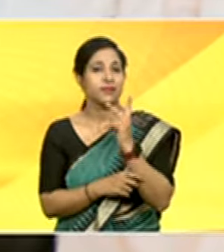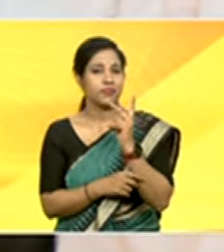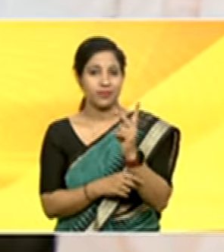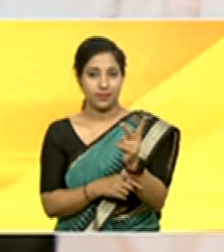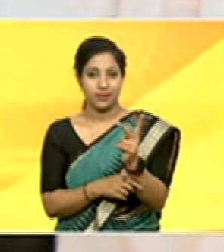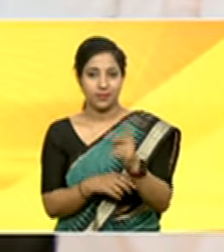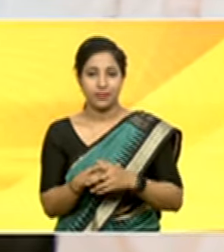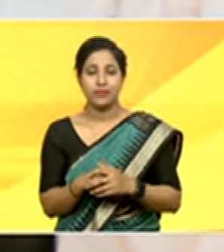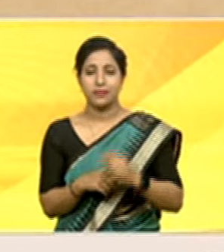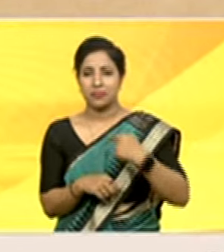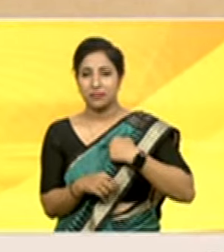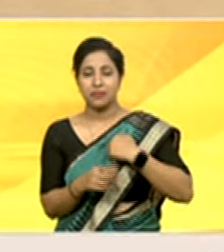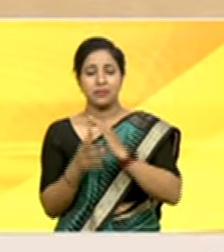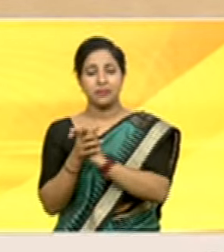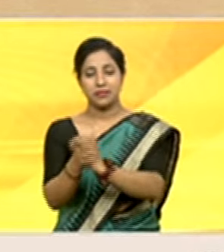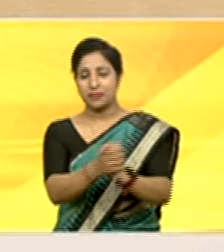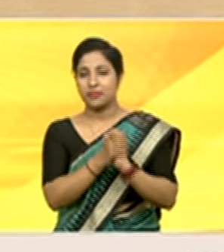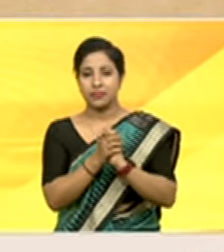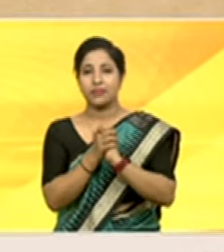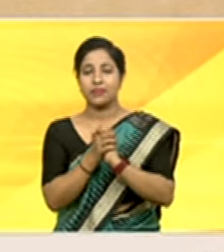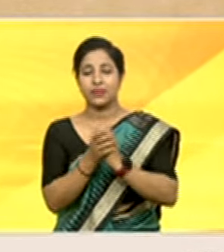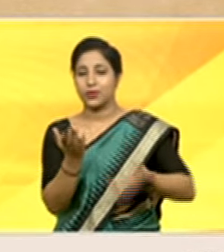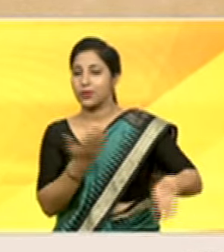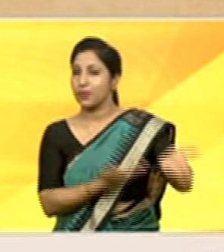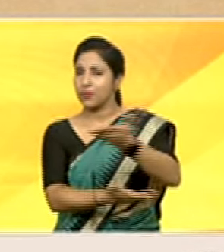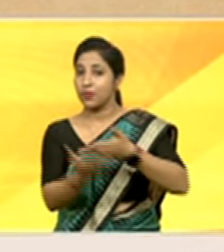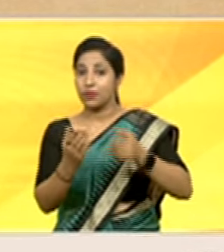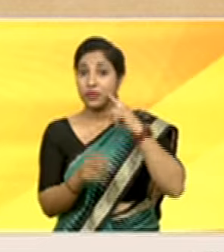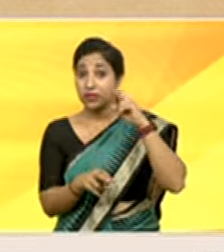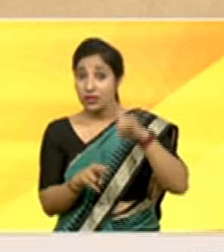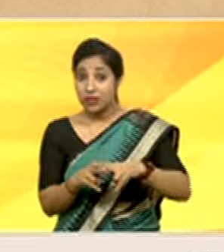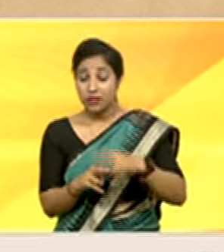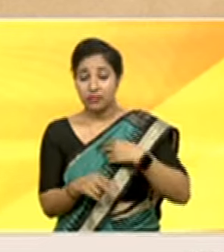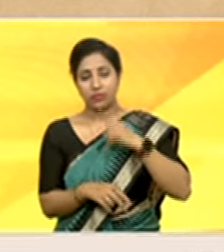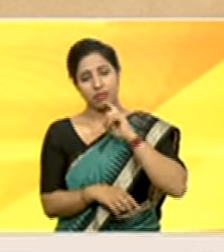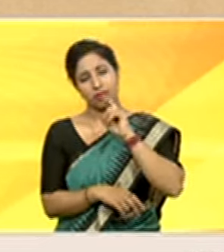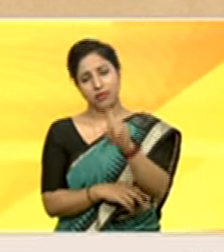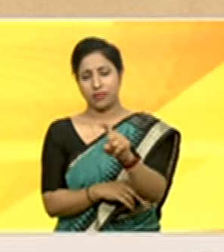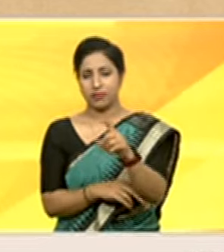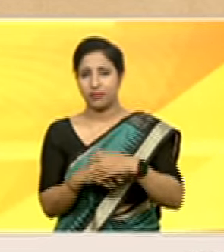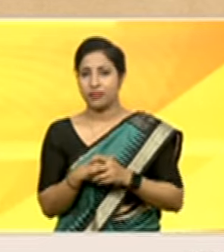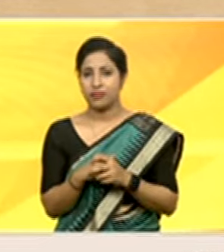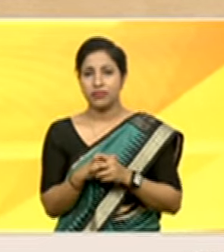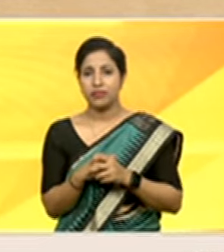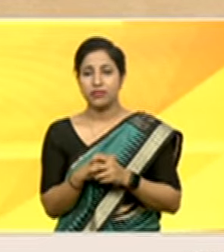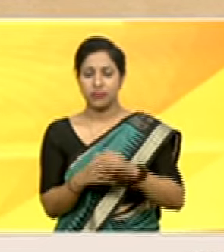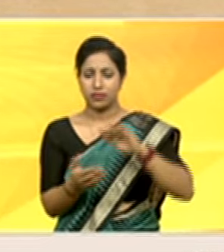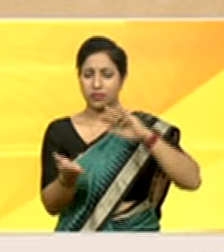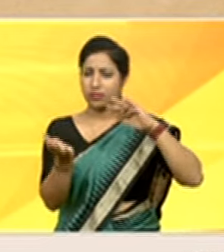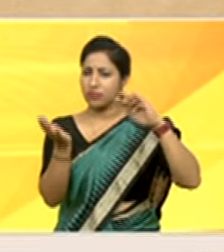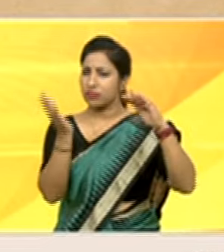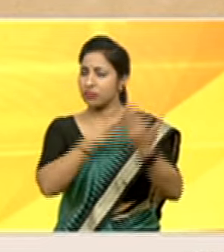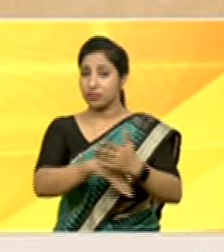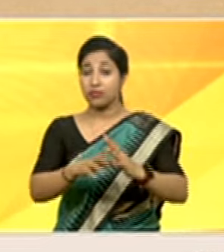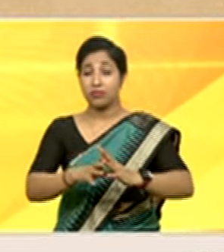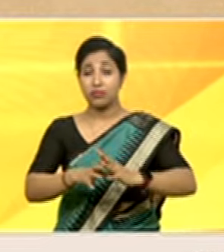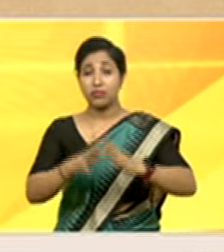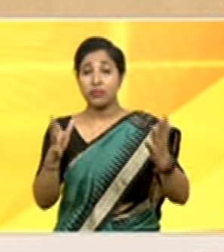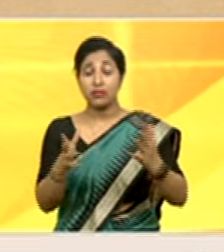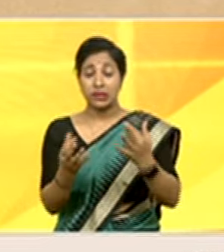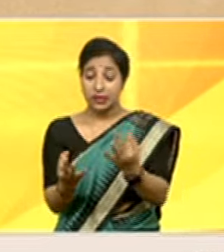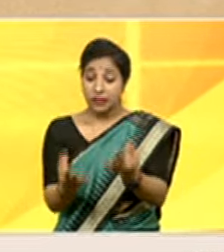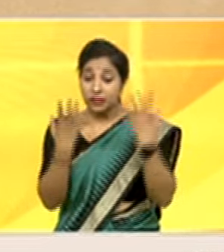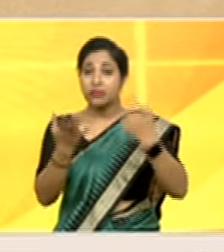मेरे प्यारे साथियों अगर मैं आपसे पूछू कि दुनिया का सबसे